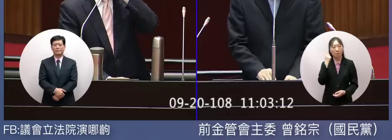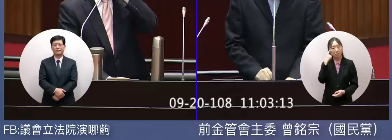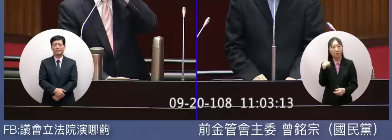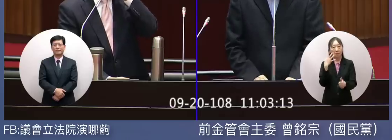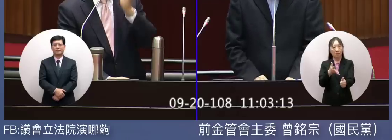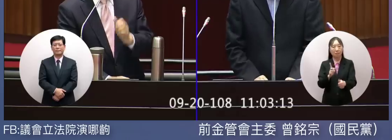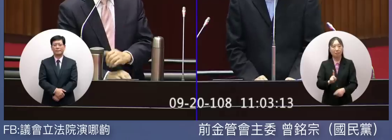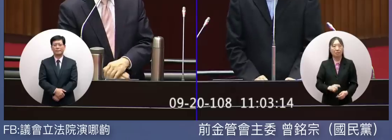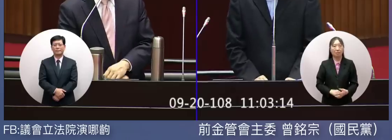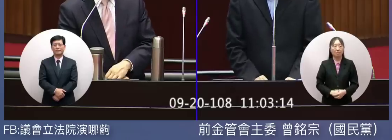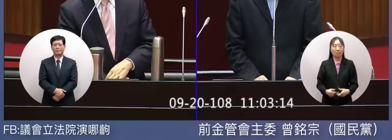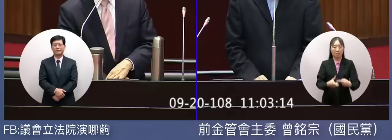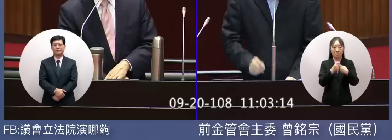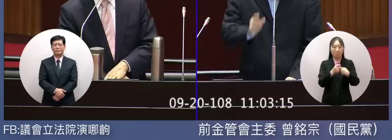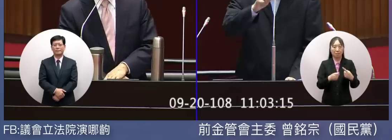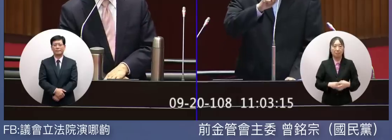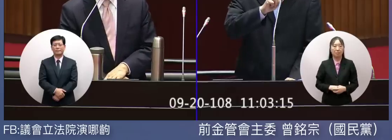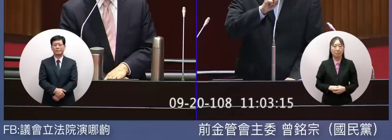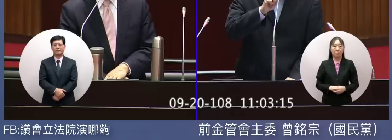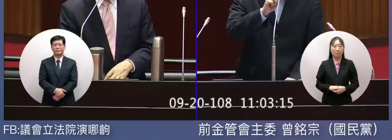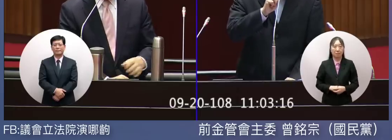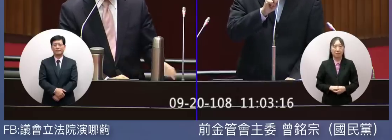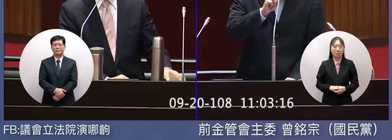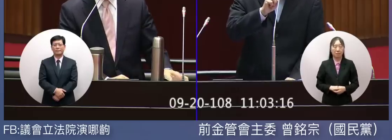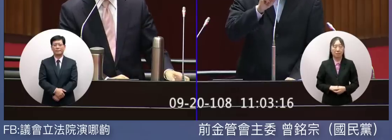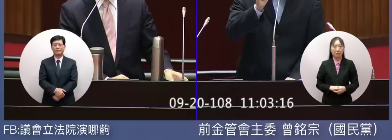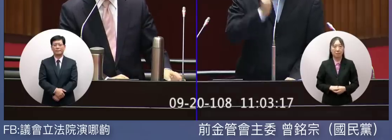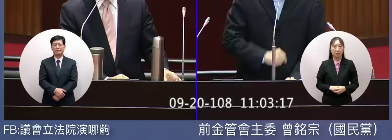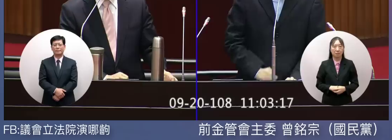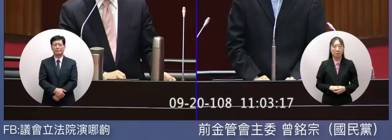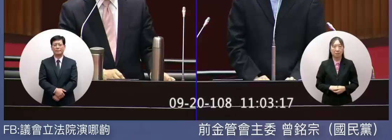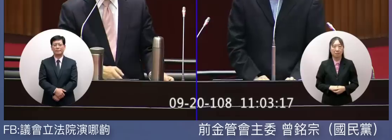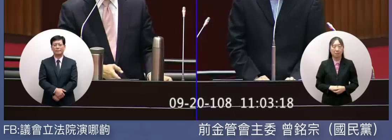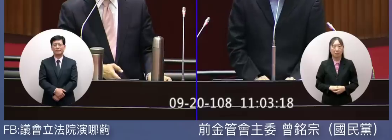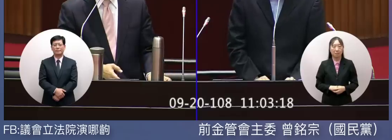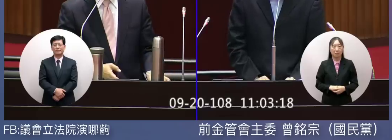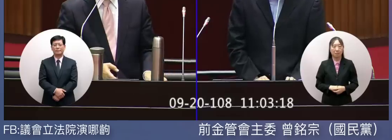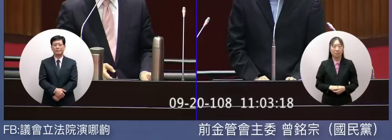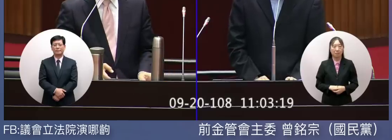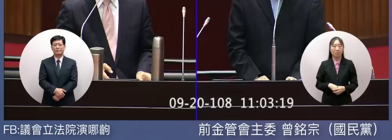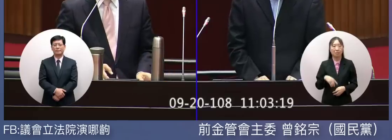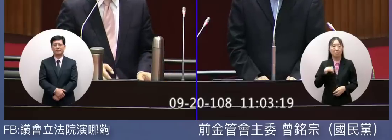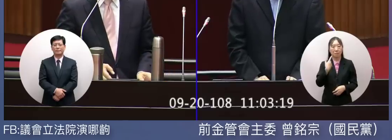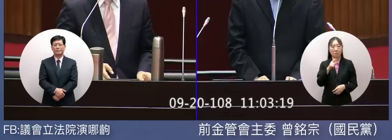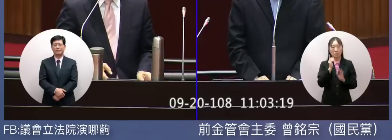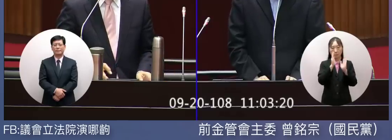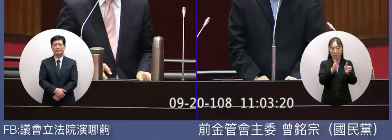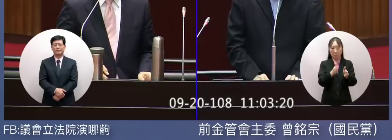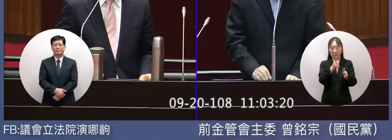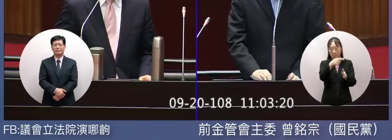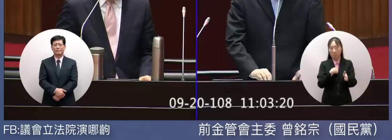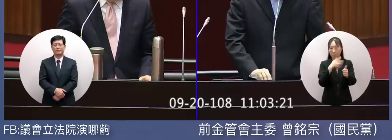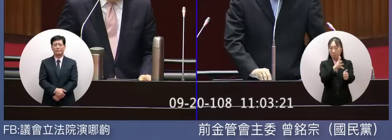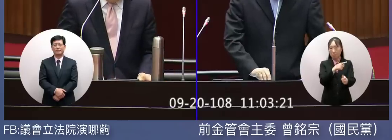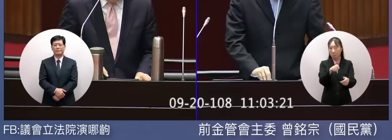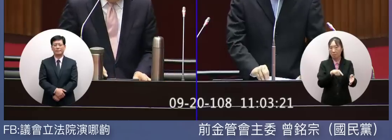你讨教。 第一个，我不挑战院长您的交通专业，